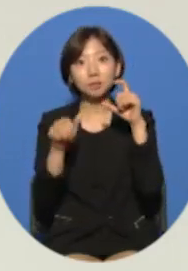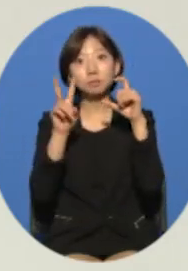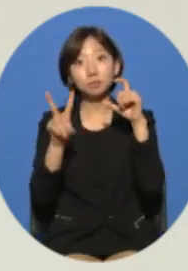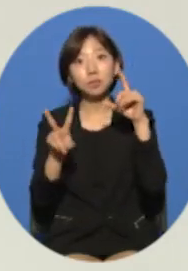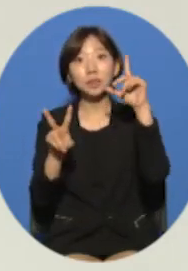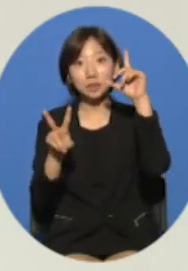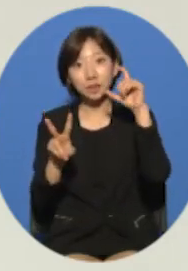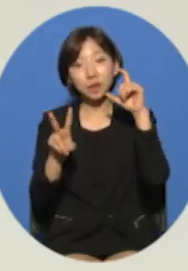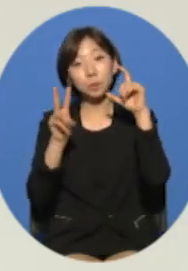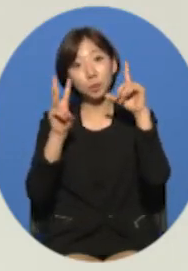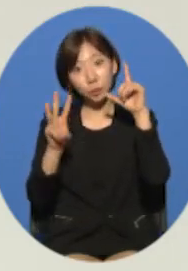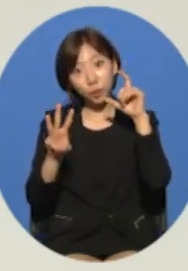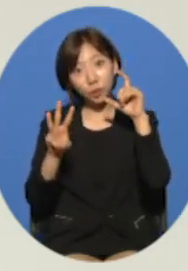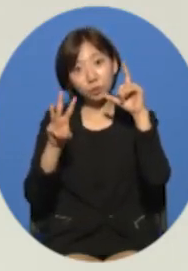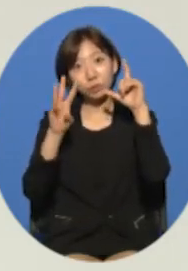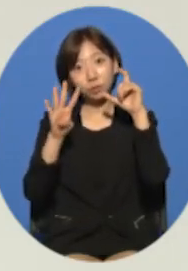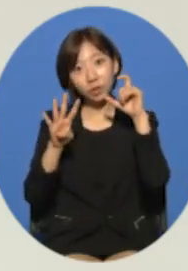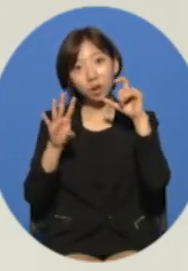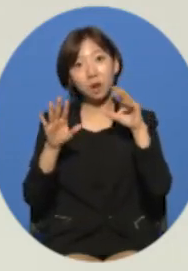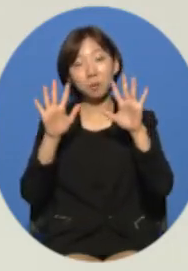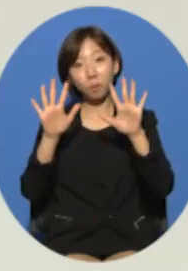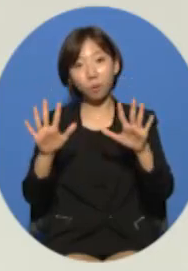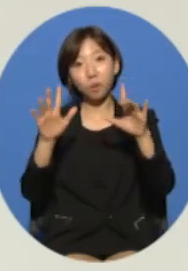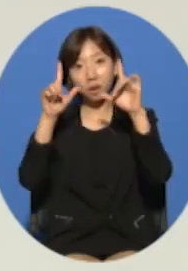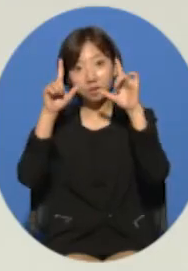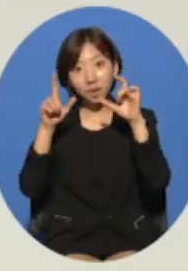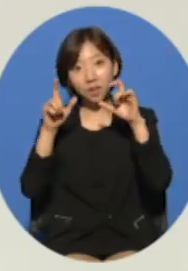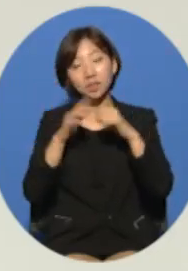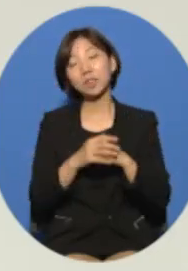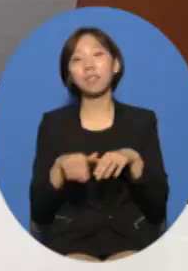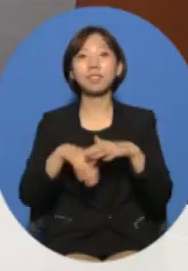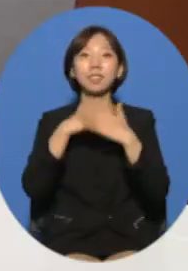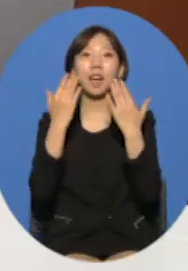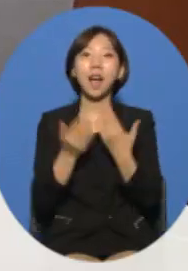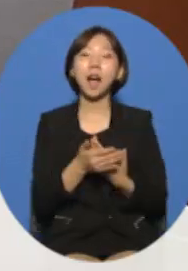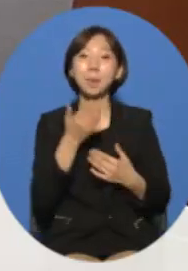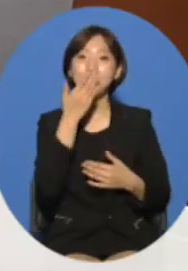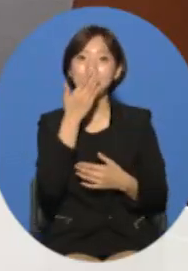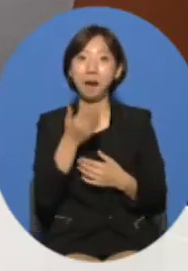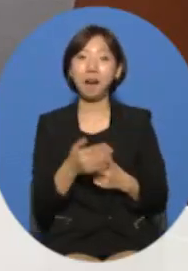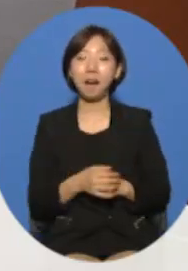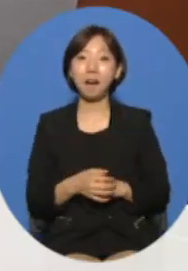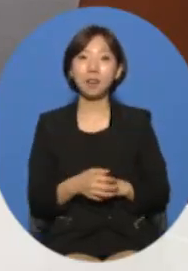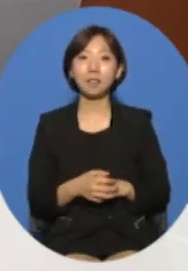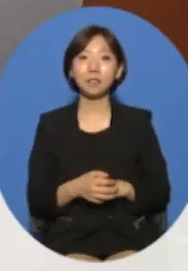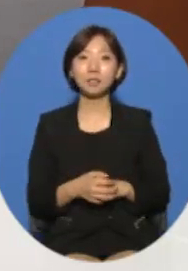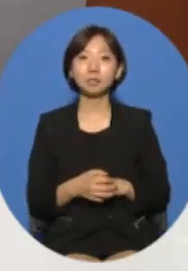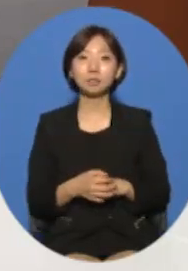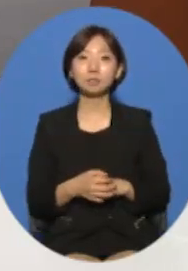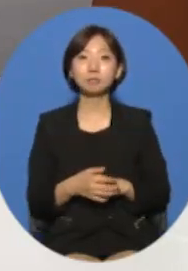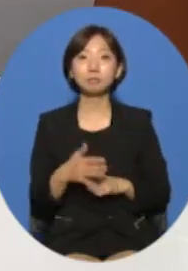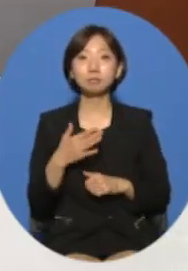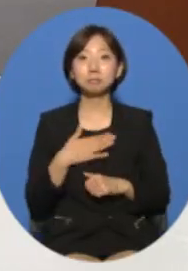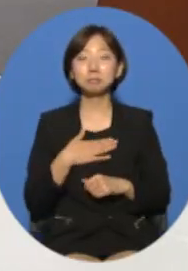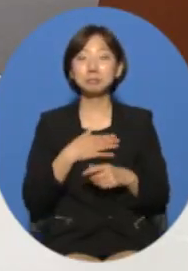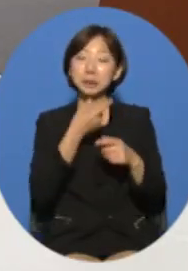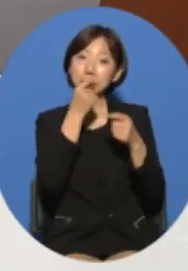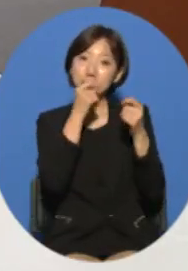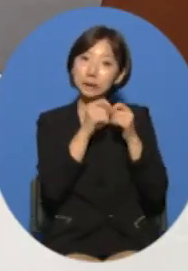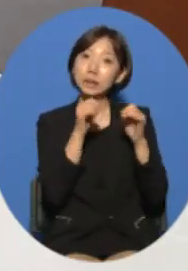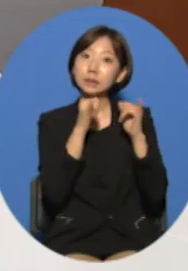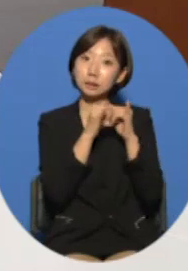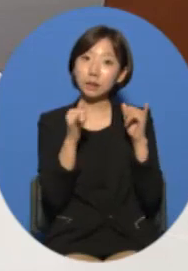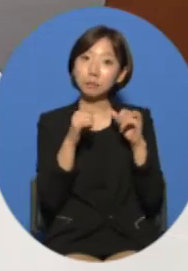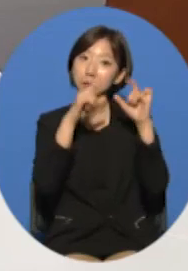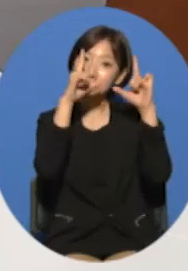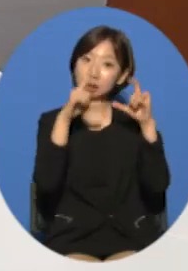개도 되고 네 개도 되고 다섯 개도 되고 열 개도 되고 열다섯 개도 되고 15분까지 있으니까 그렇죠. 네. 그렇게 해서 뭐 자기 지인들한테 하나씩 네. 이렇게